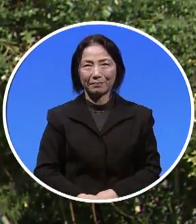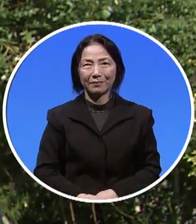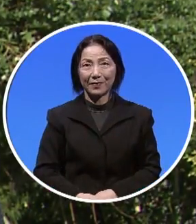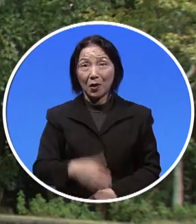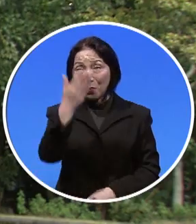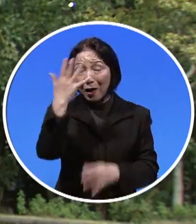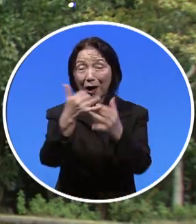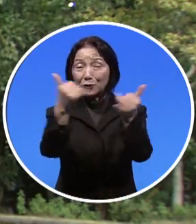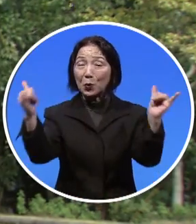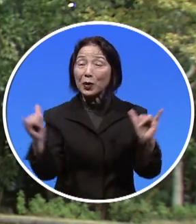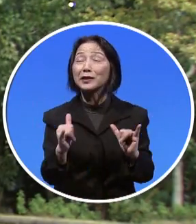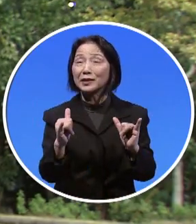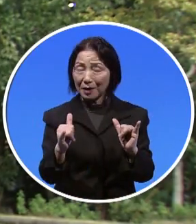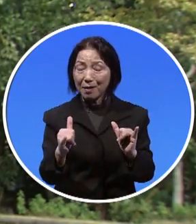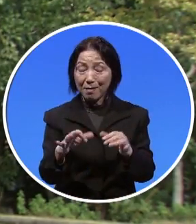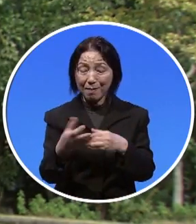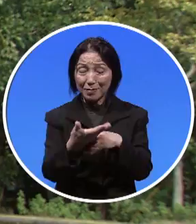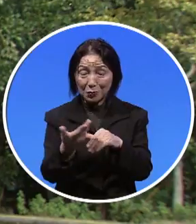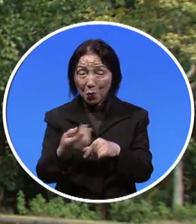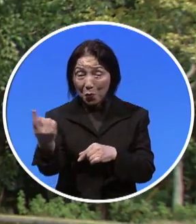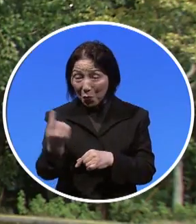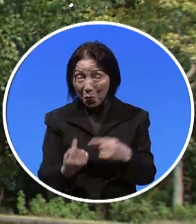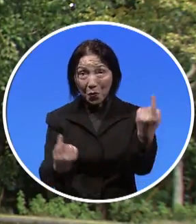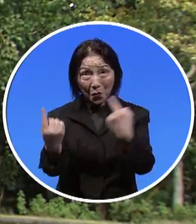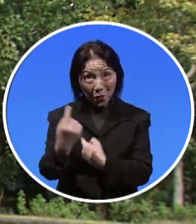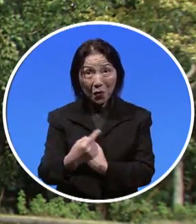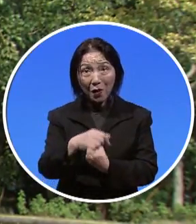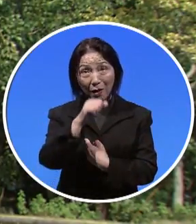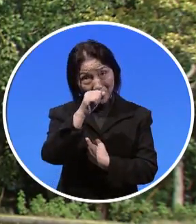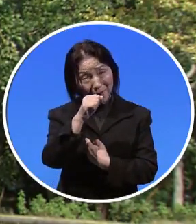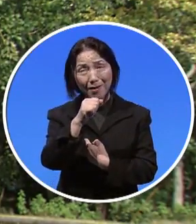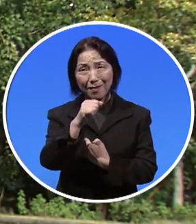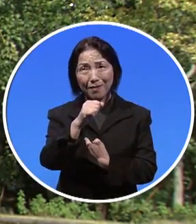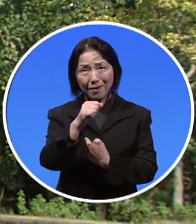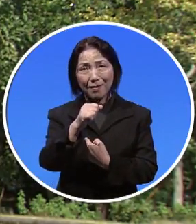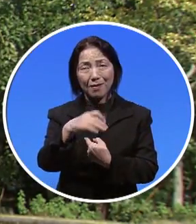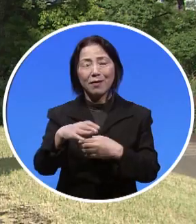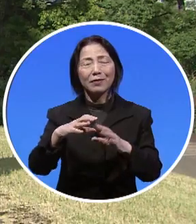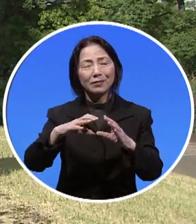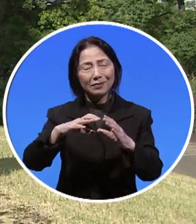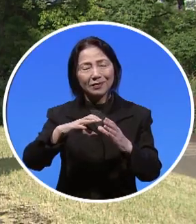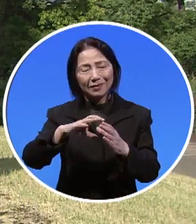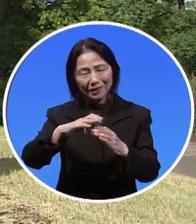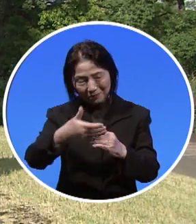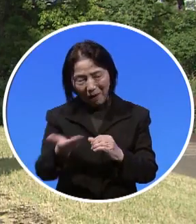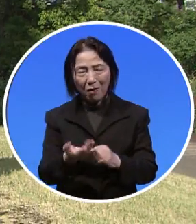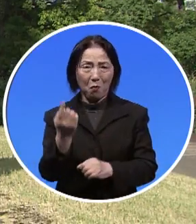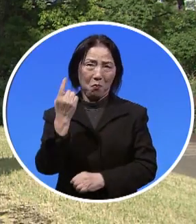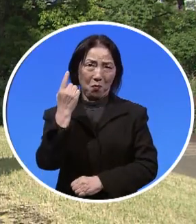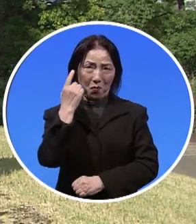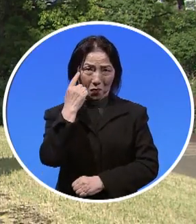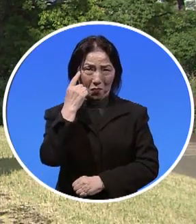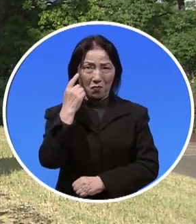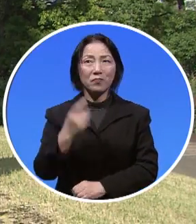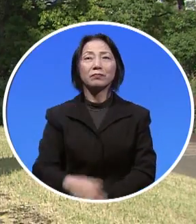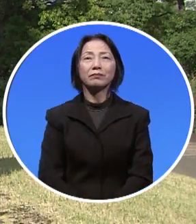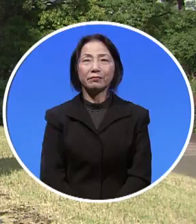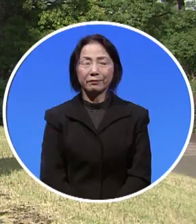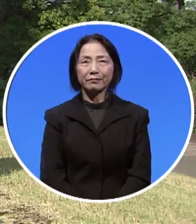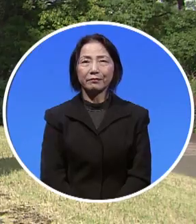もねね若者たちが取り込んでいっていい世界だと私は思いますけどね